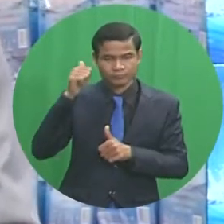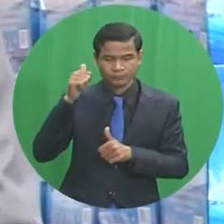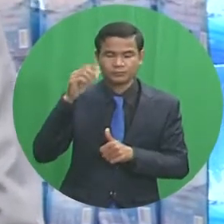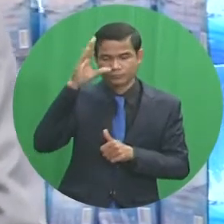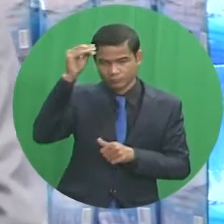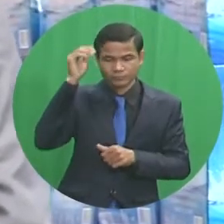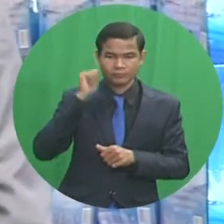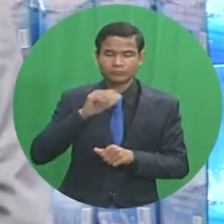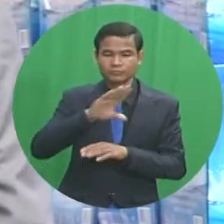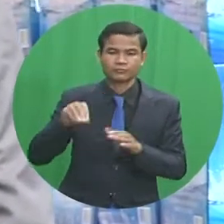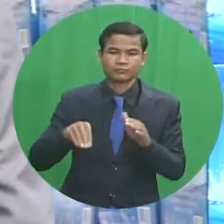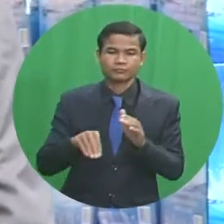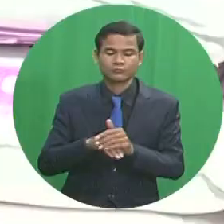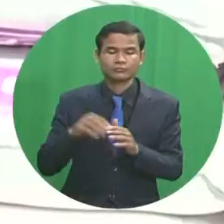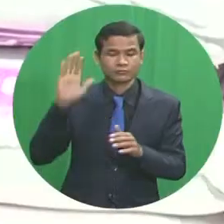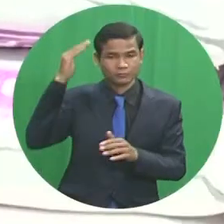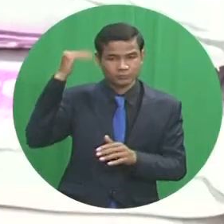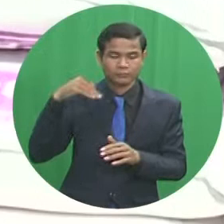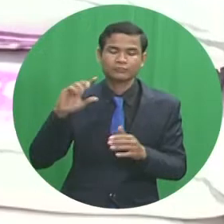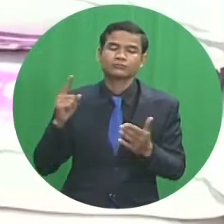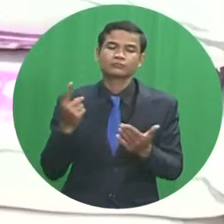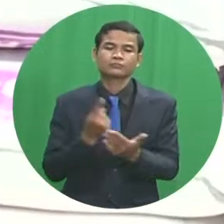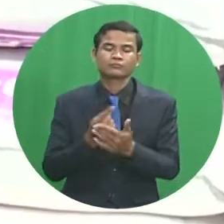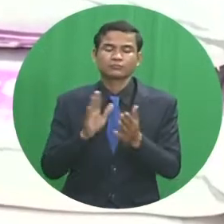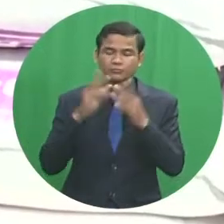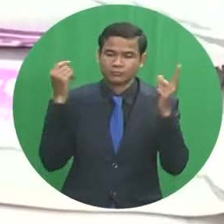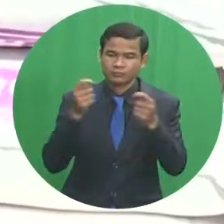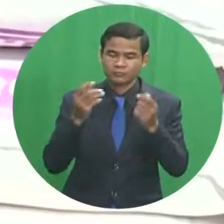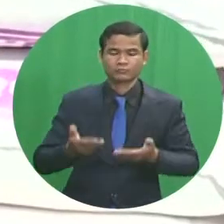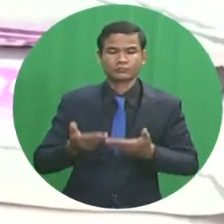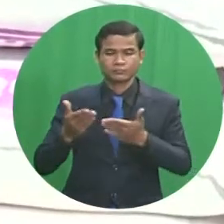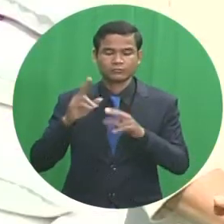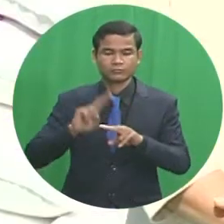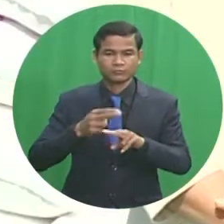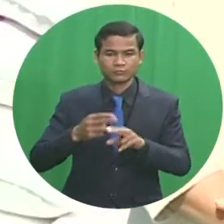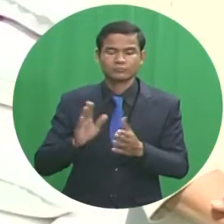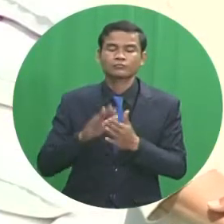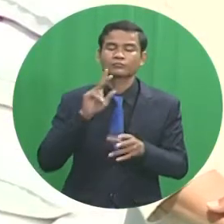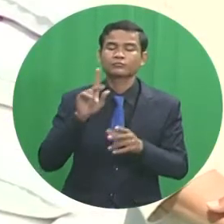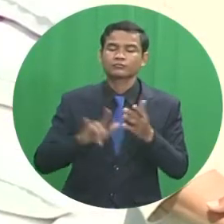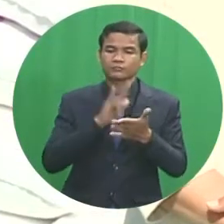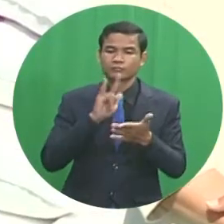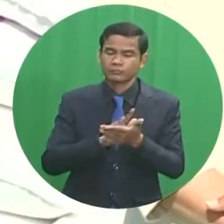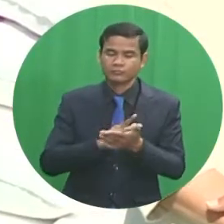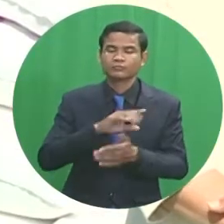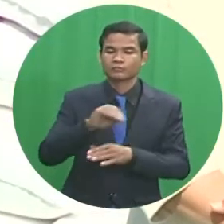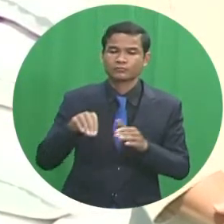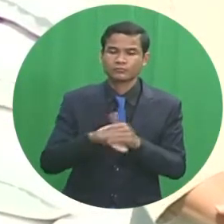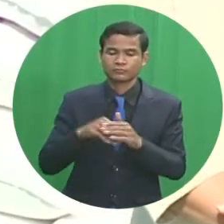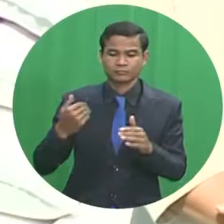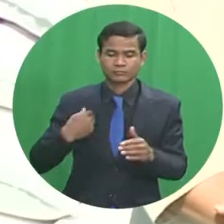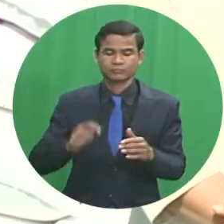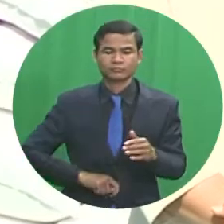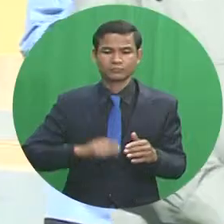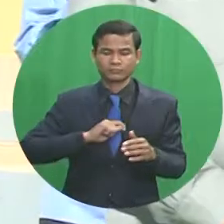ស្រីទាំងអស់ដែលបានអញ្ជើញមកចូលរួមក្នុងពិធីប្រគល់អំណោយជូនដល់បងប្អូនប្រជាពលរដ្ឋដែលកំពុងធ្វើច